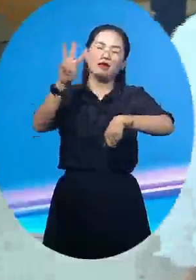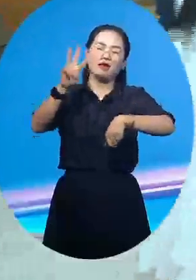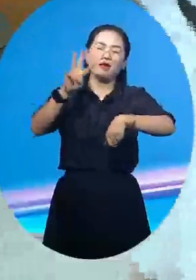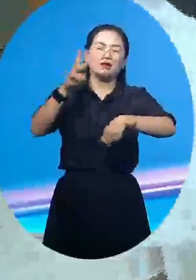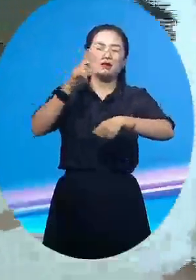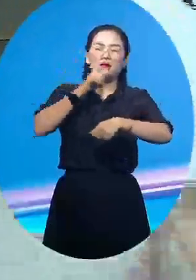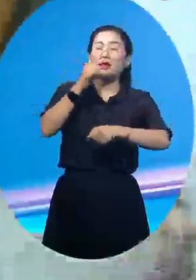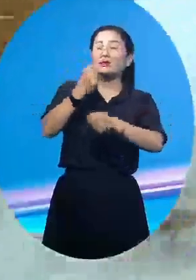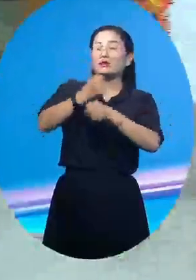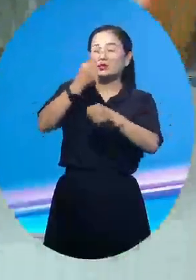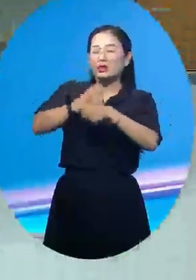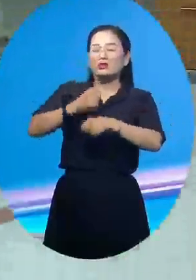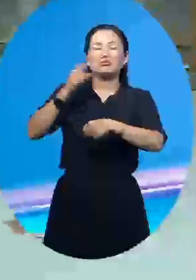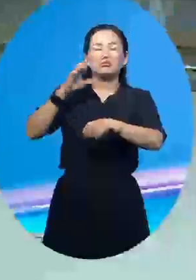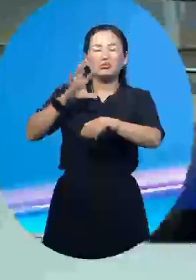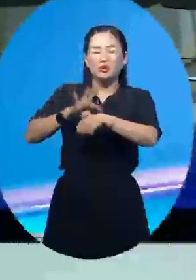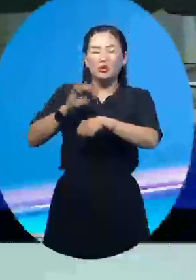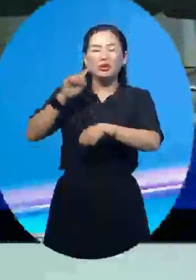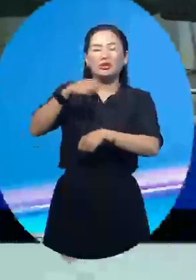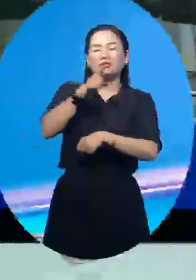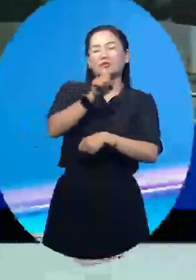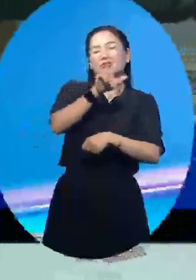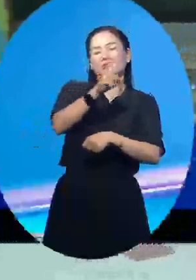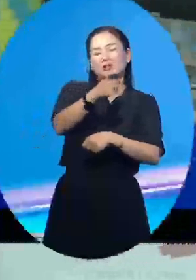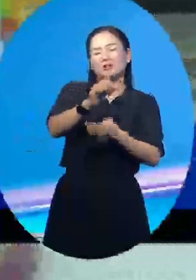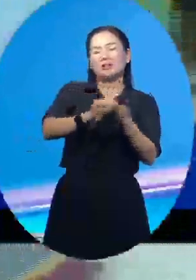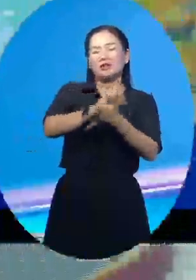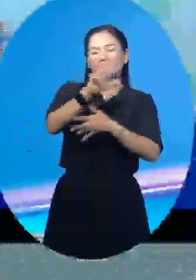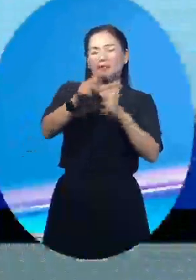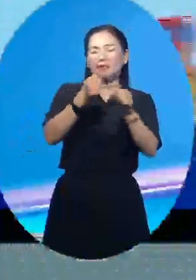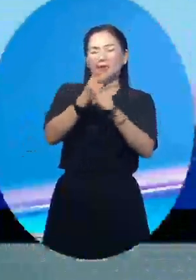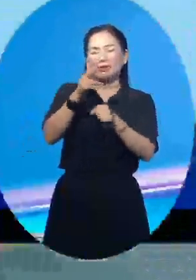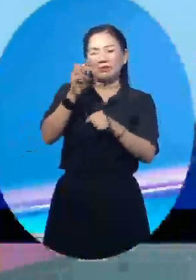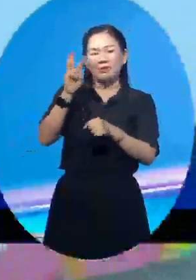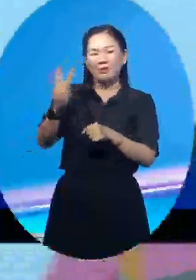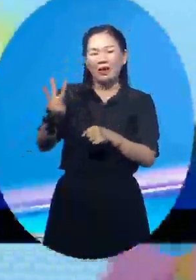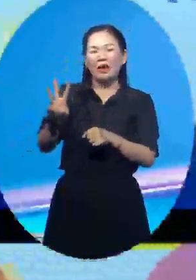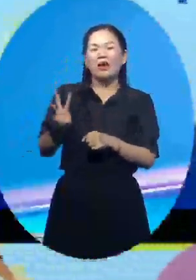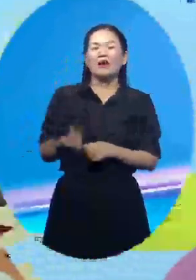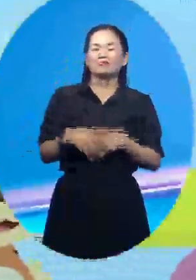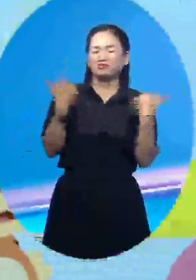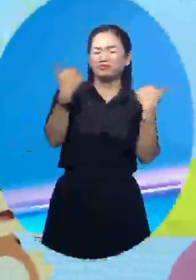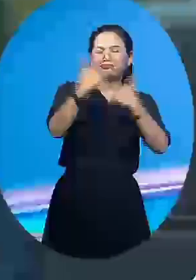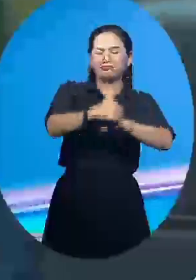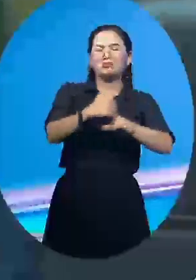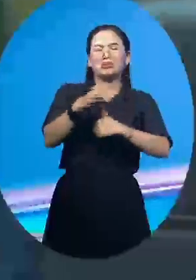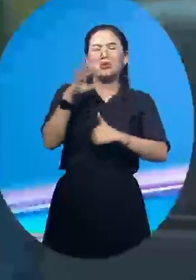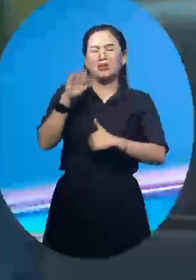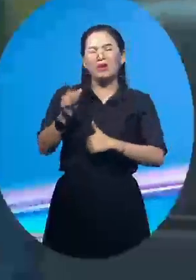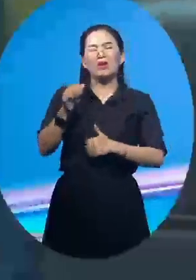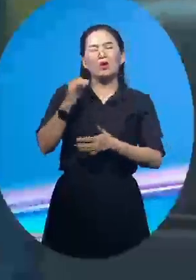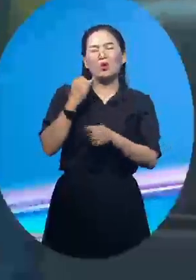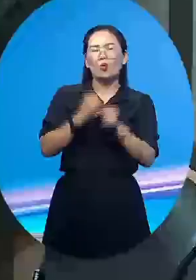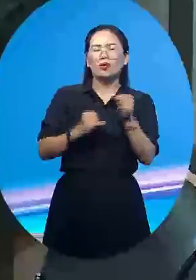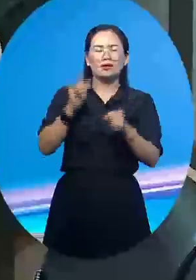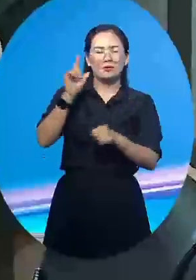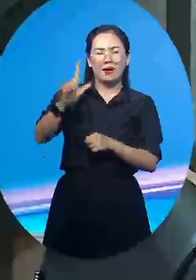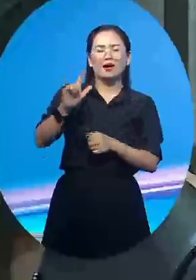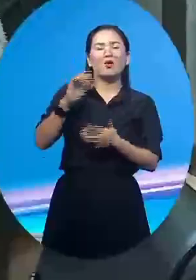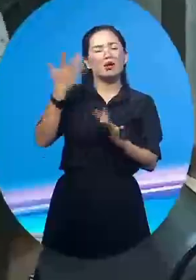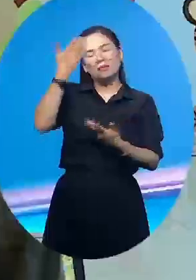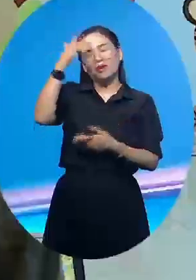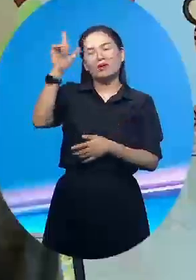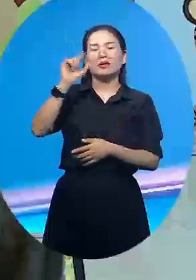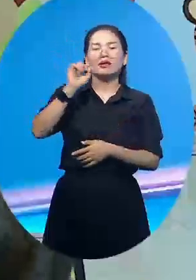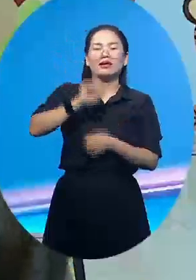Chủ Nhật hàng tuần bắt đầu từ ngày 19 tháng 8 năm 2023 the casting thứ hai dự kiến sẽ tổ chức vào cuối tháng 7 đầu tháng 8